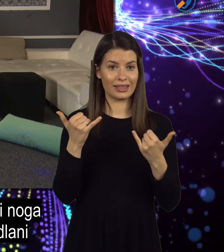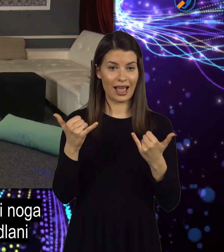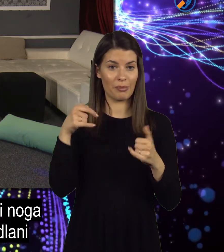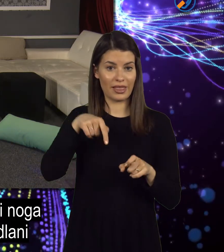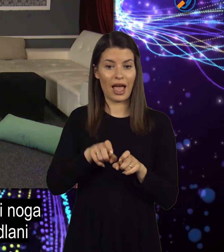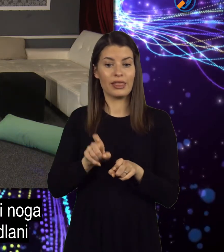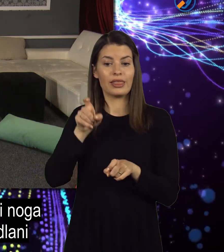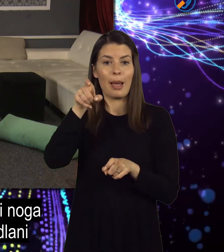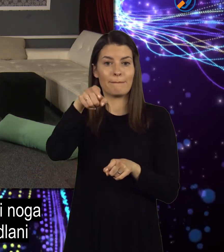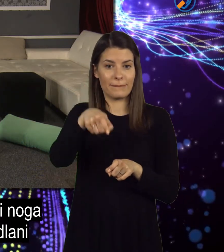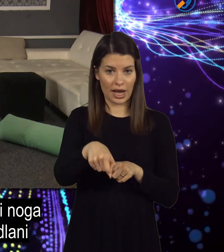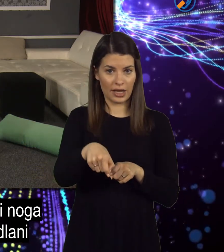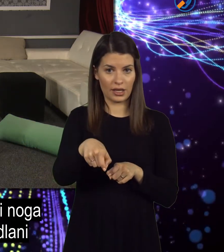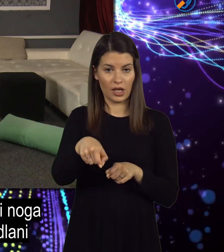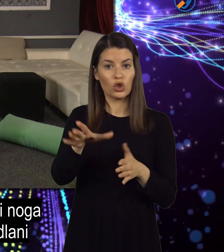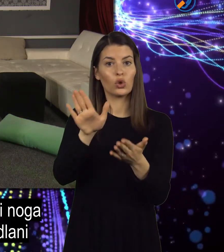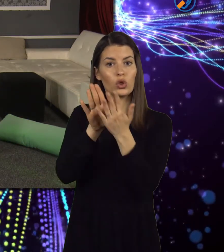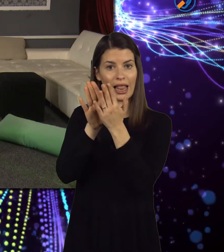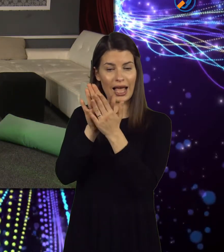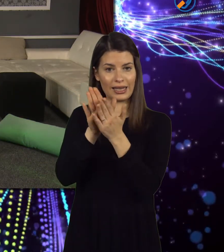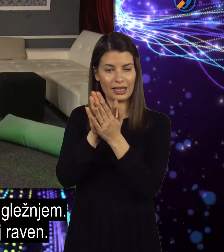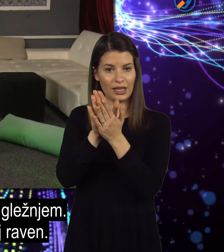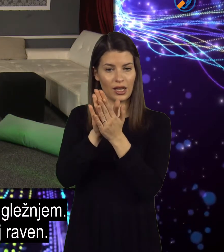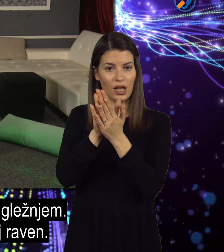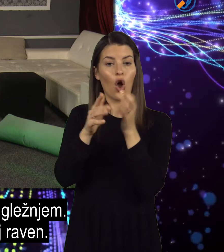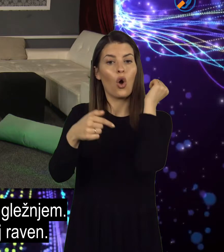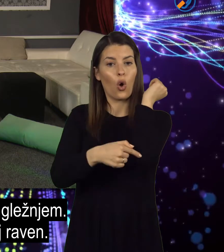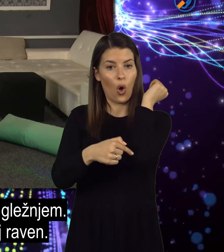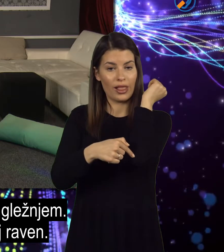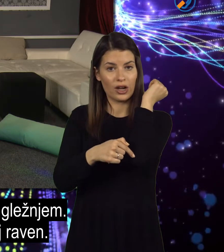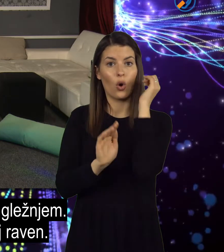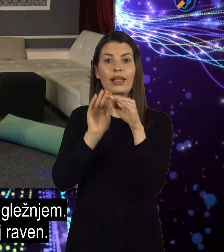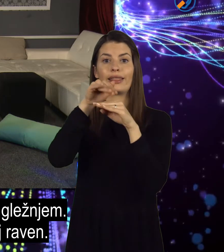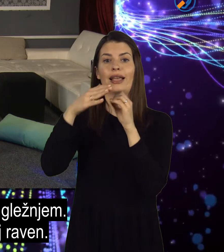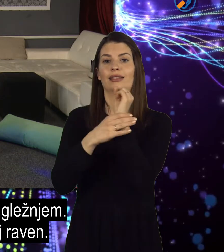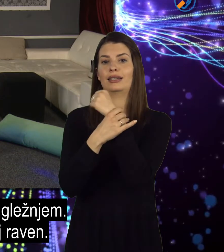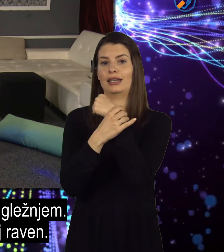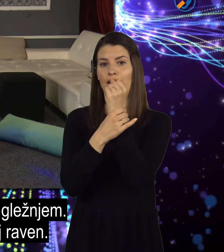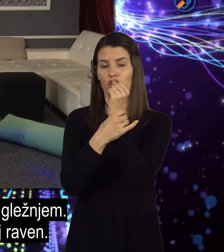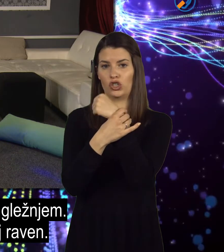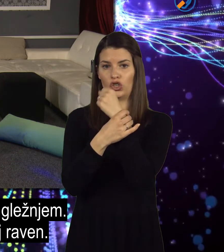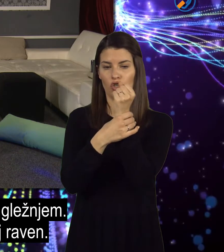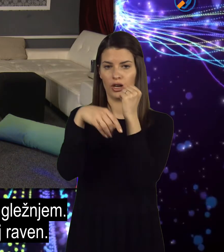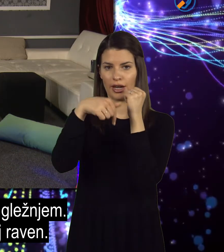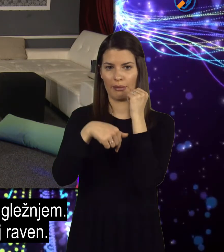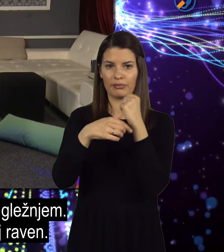Zdaj pa stopi noga naprej do dlani in koleno je nad gležnjem.